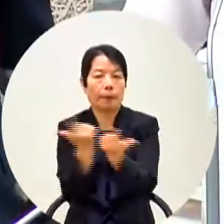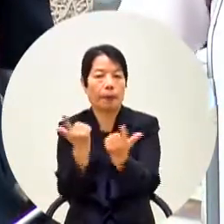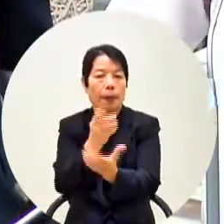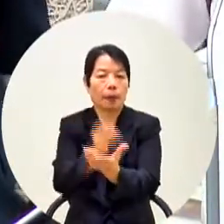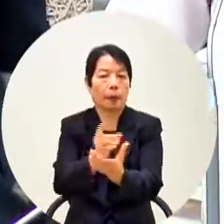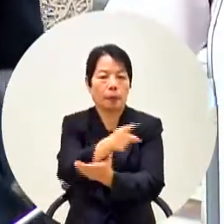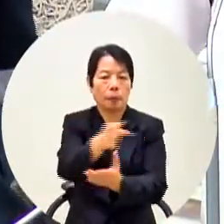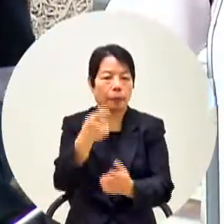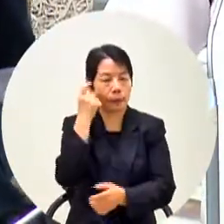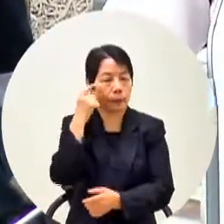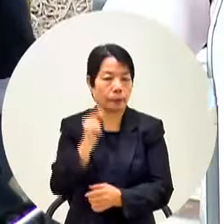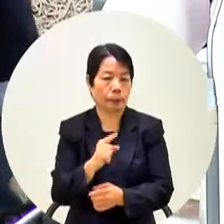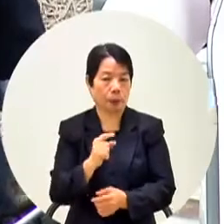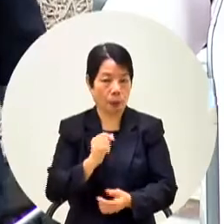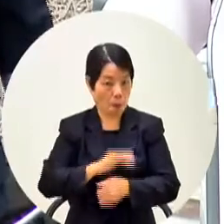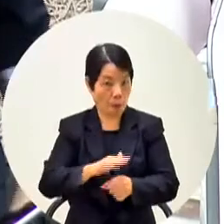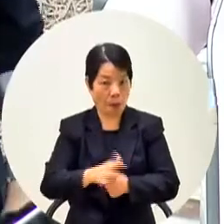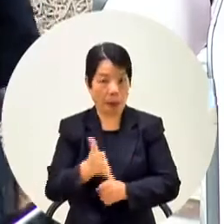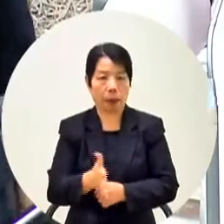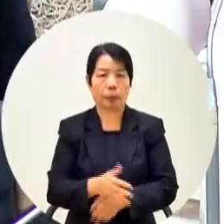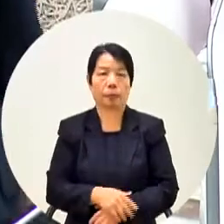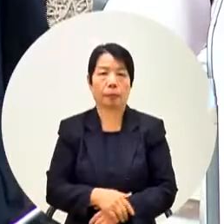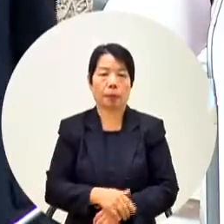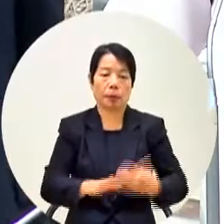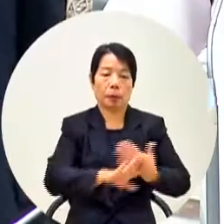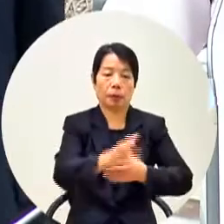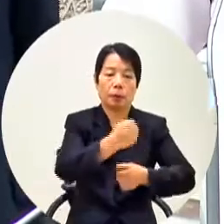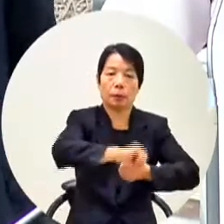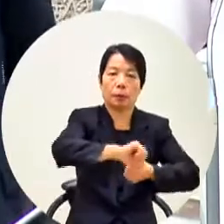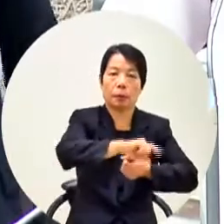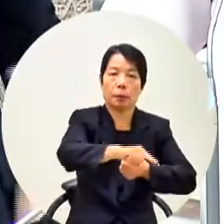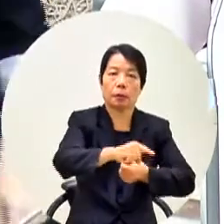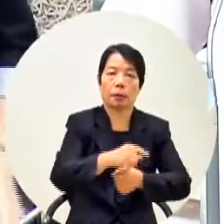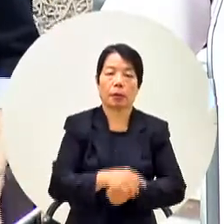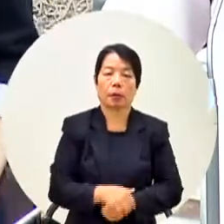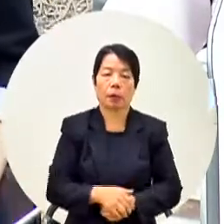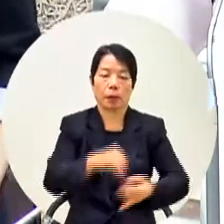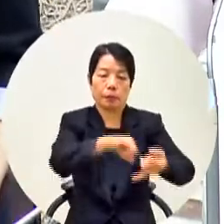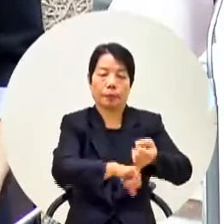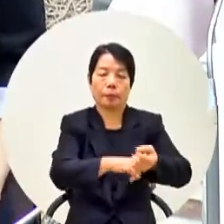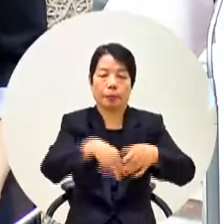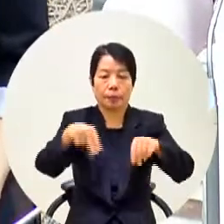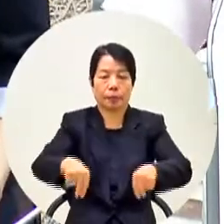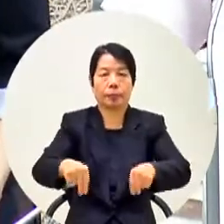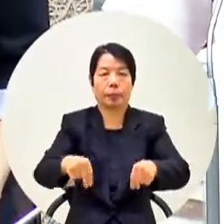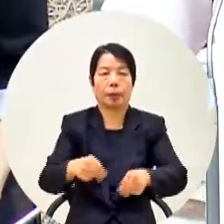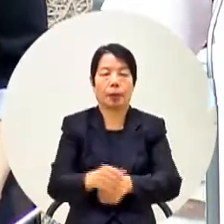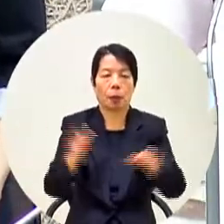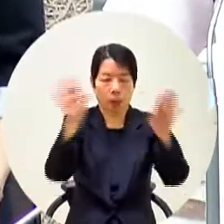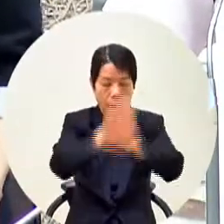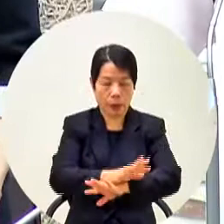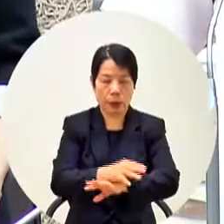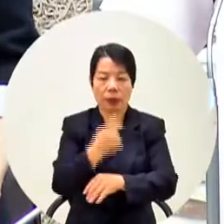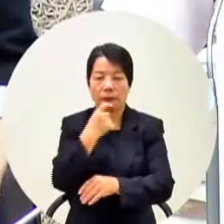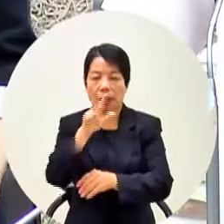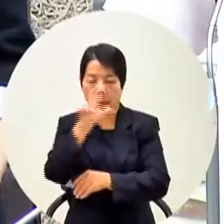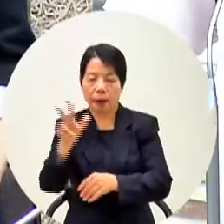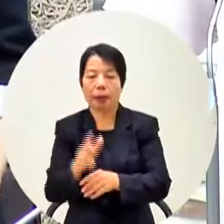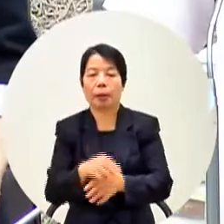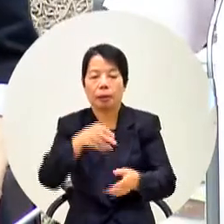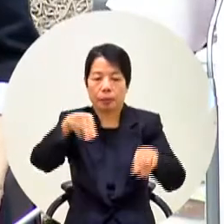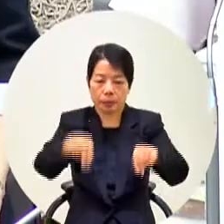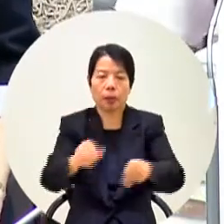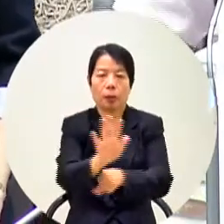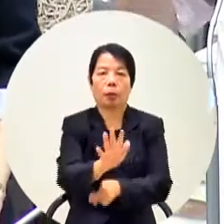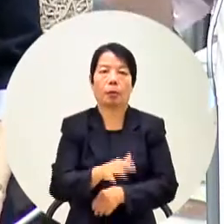吗？ 那另外还有增加三个约聘雇的哈，晚间的，还有一个日间班的。那当然，对于刚